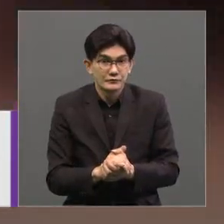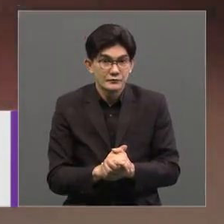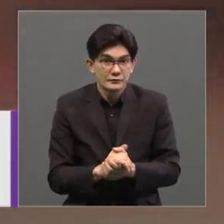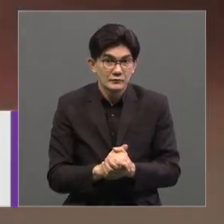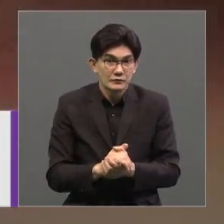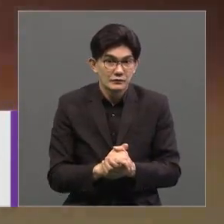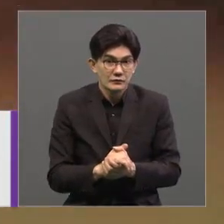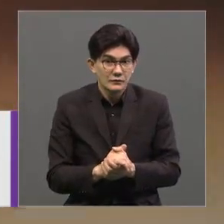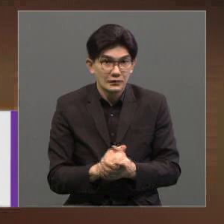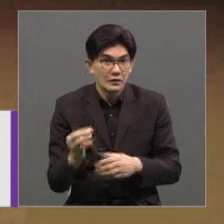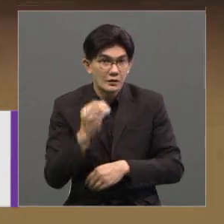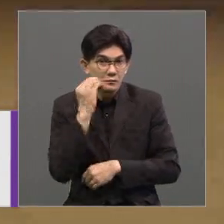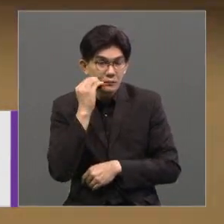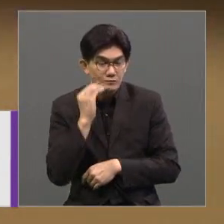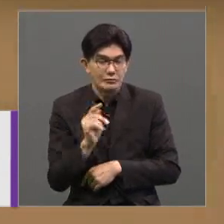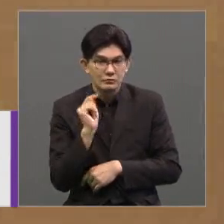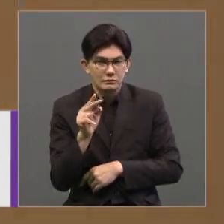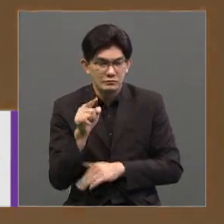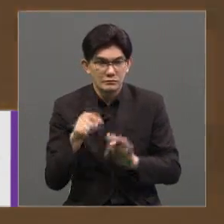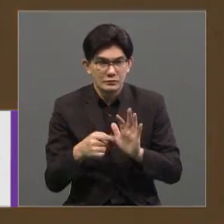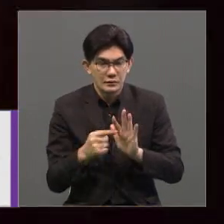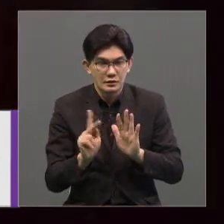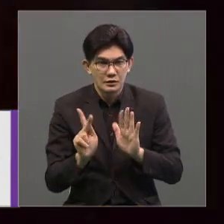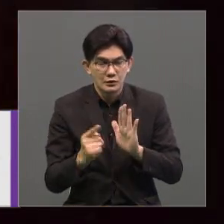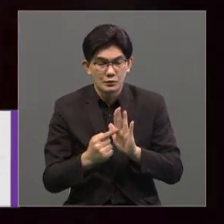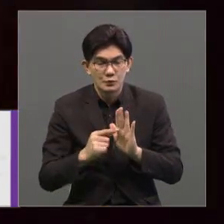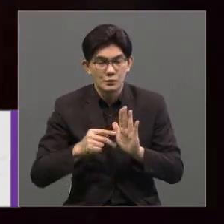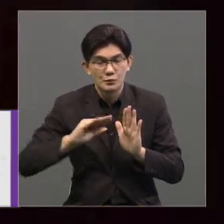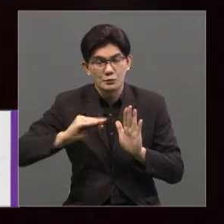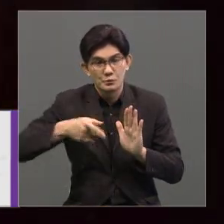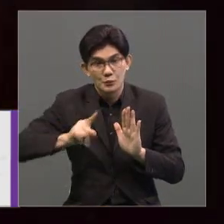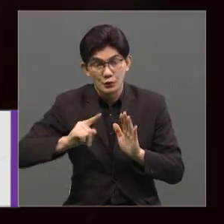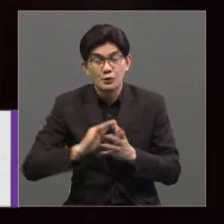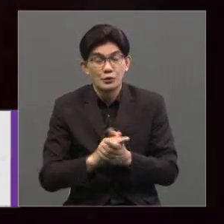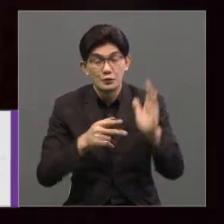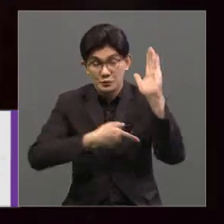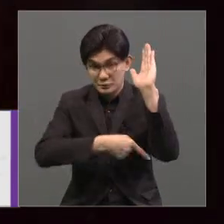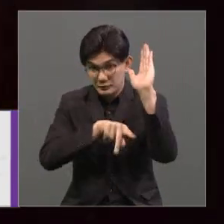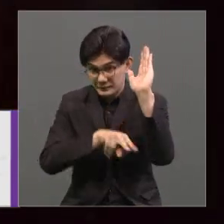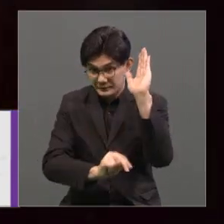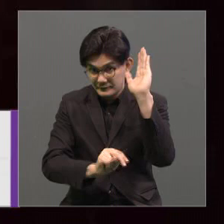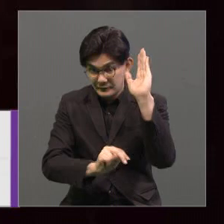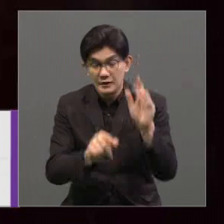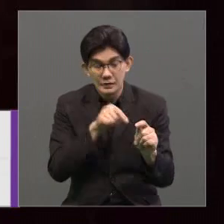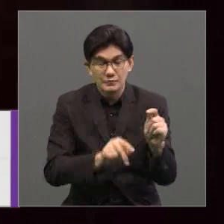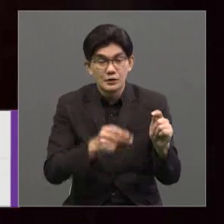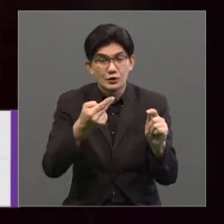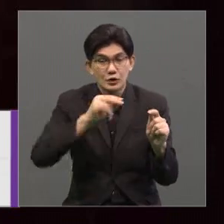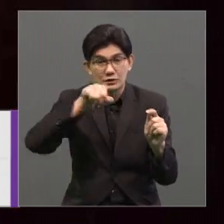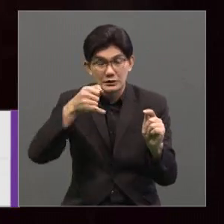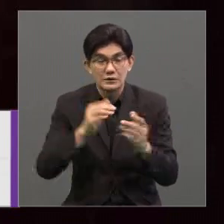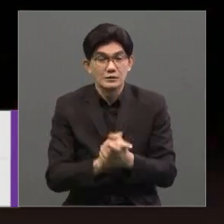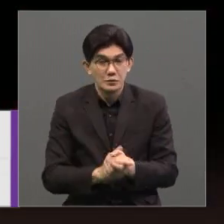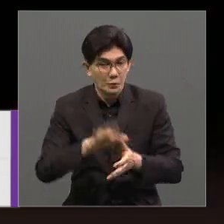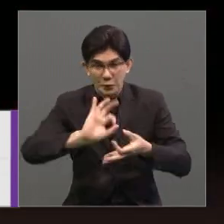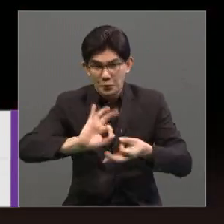พื้นที่บ้านท่ากูโปตำบลปุโลปุโยอำเภอหนองจิกจังหวัดปัตตานีนะคะนี่ค่ะอยู่เพลิงลุกไหม้โหม